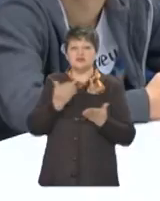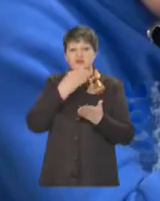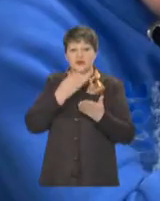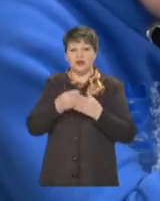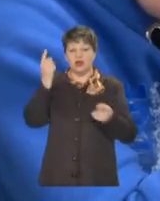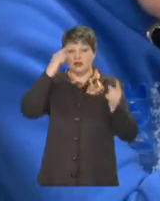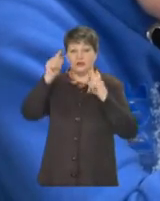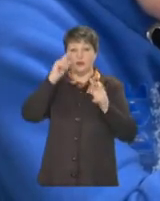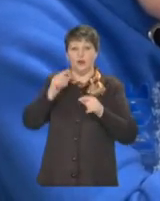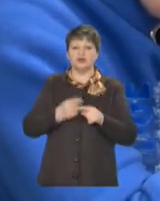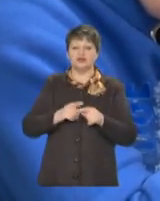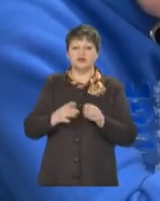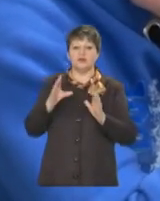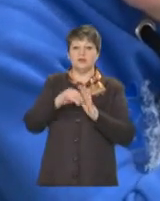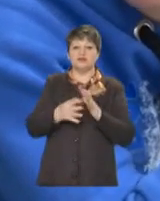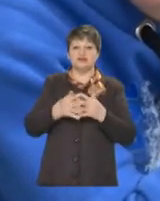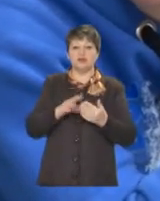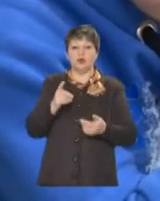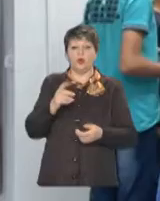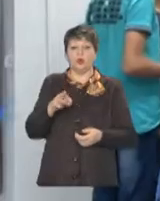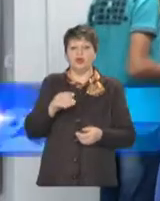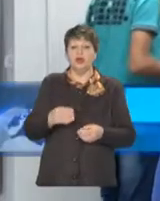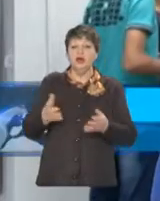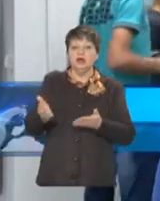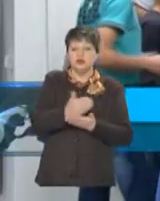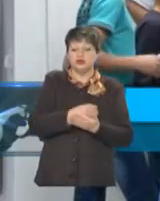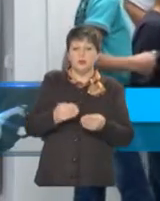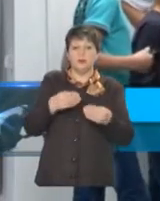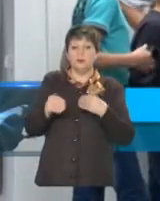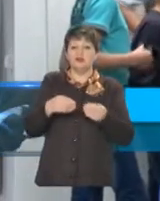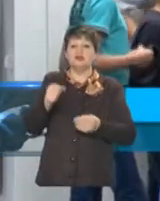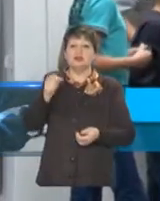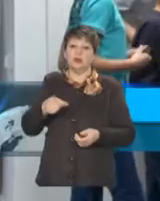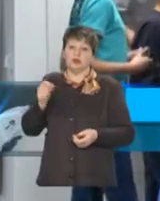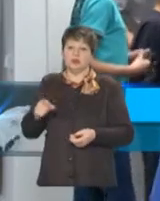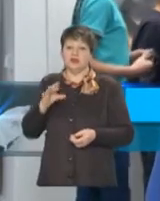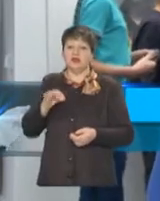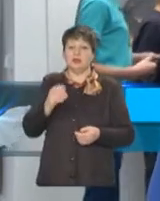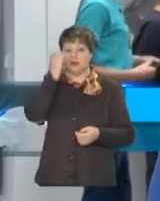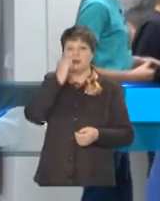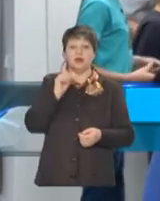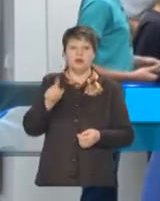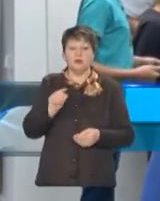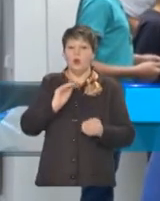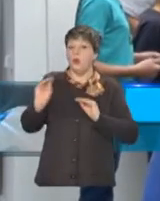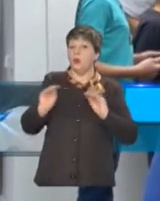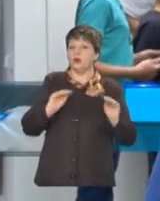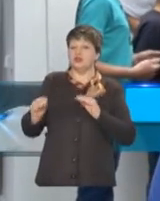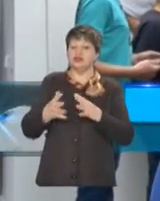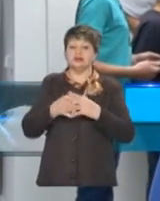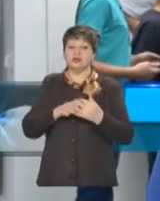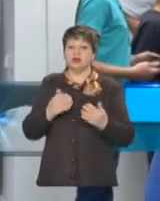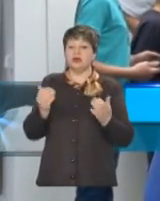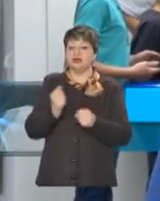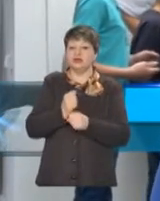товаришами десятикласник Олексій Євона із села Худяки. Збирати пластикові бутилки і завдяки ним прикрашати село,